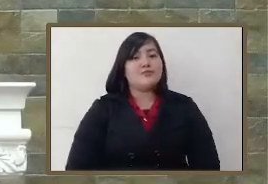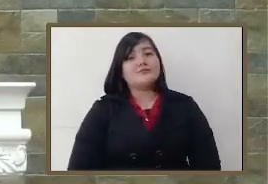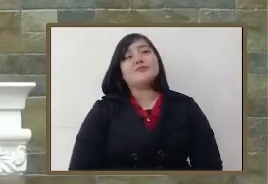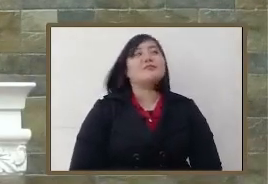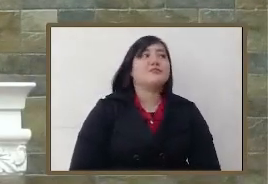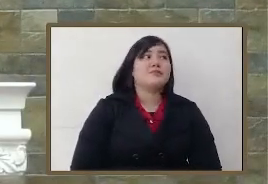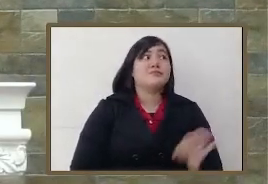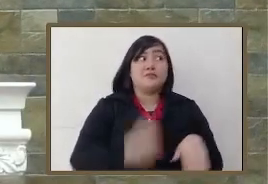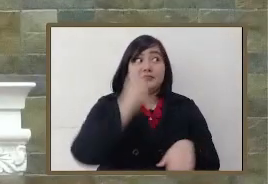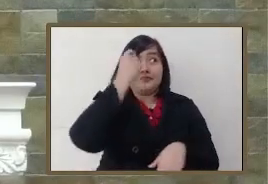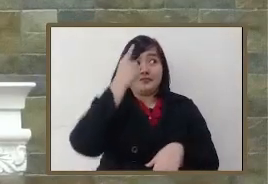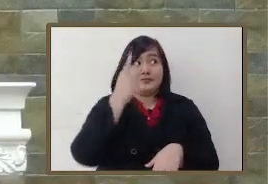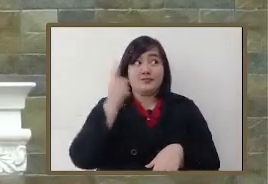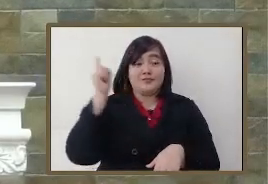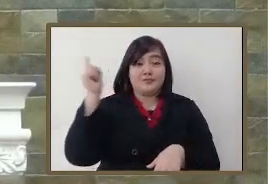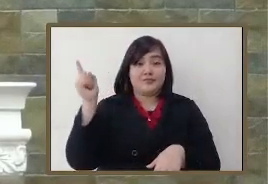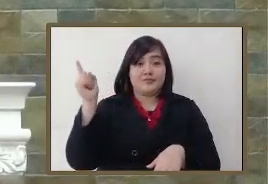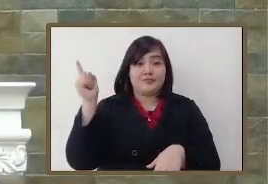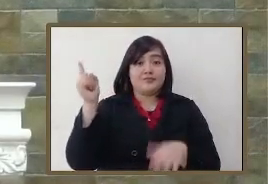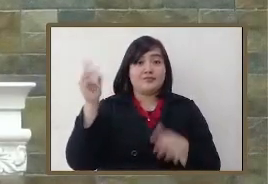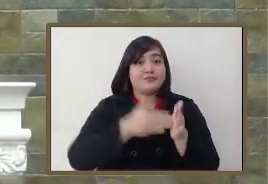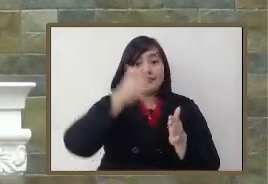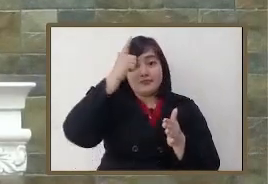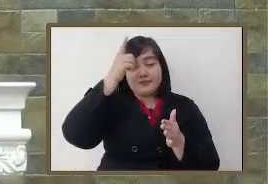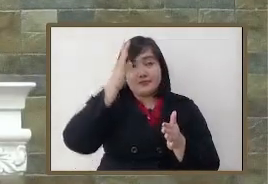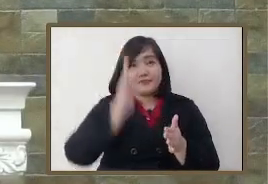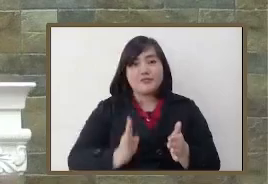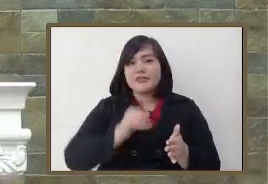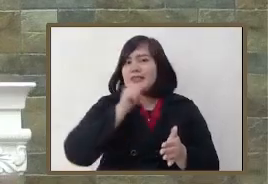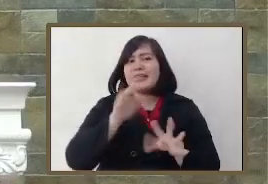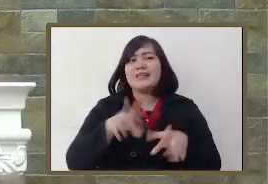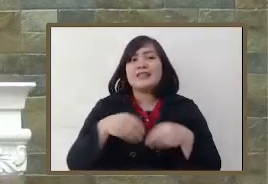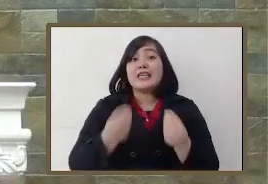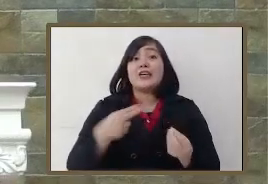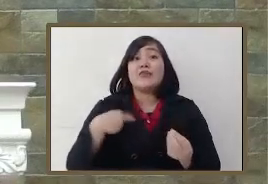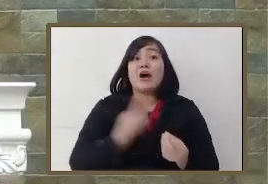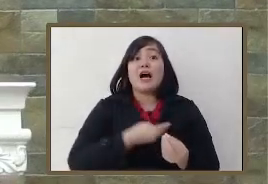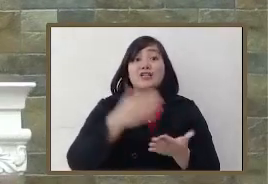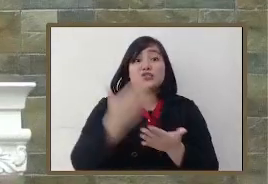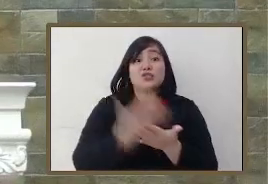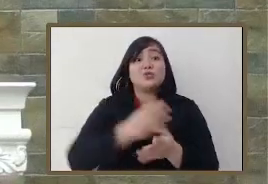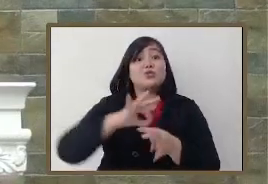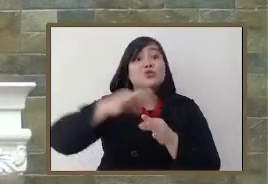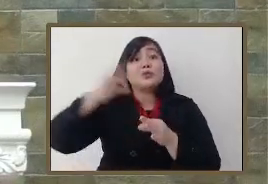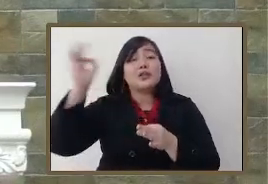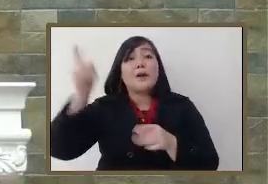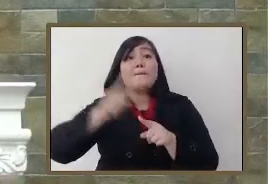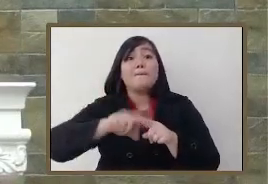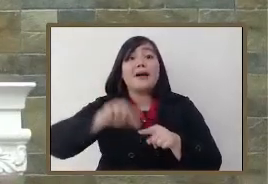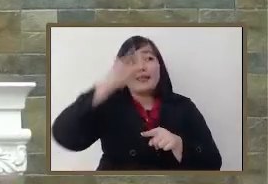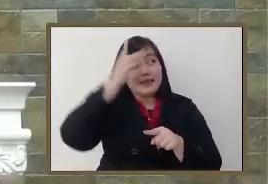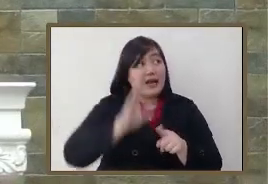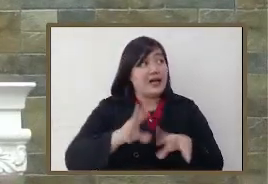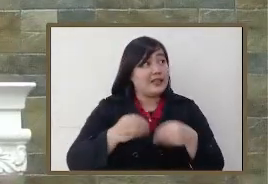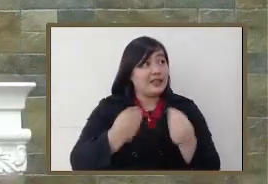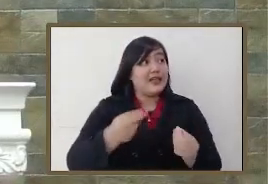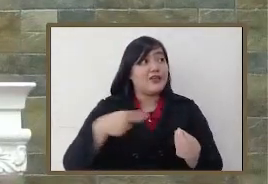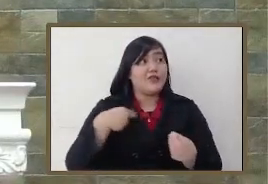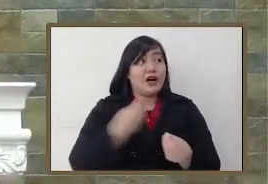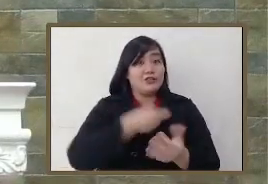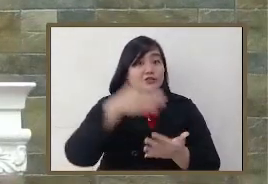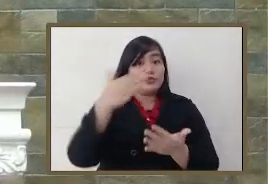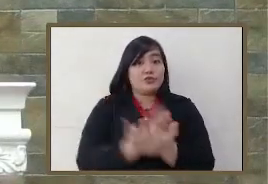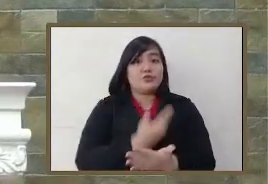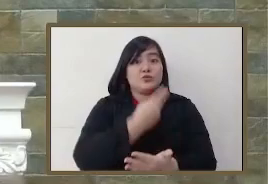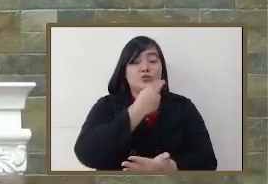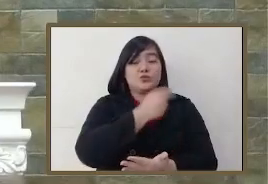ng Diyos ng bagong kaluluwa. Binigyan tayo ng Diyos ng bagong nature. And that is